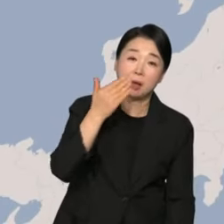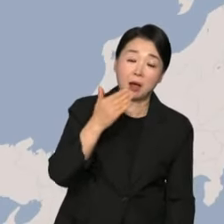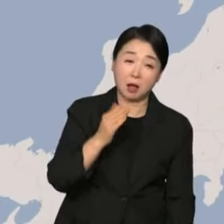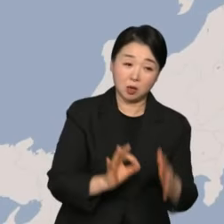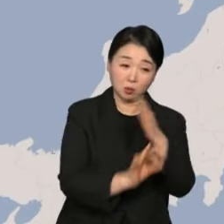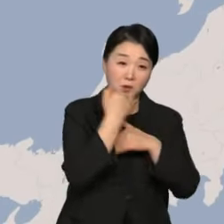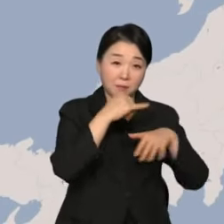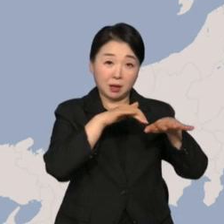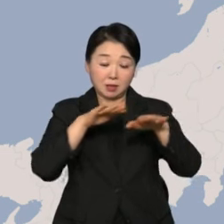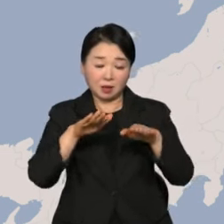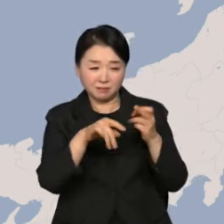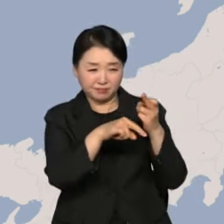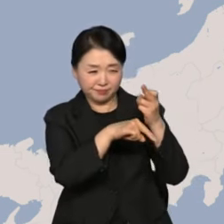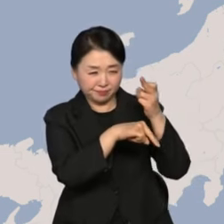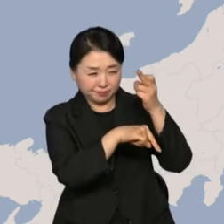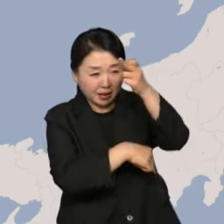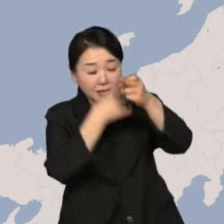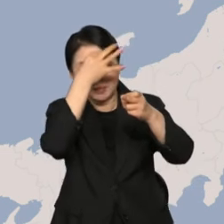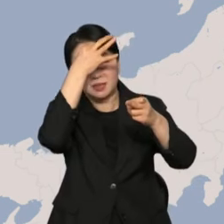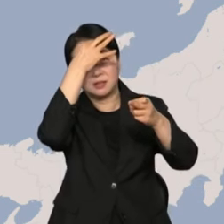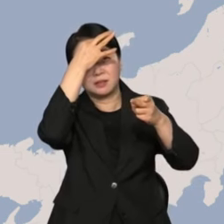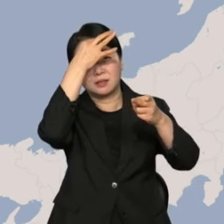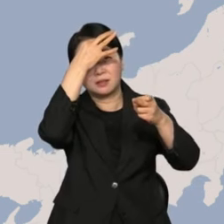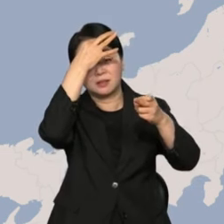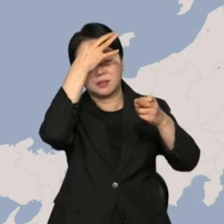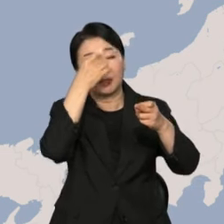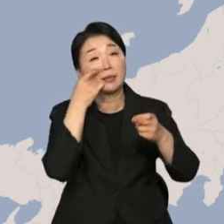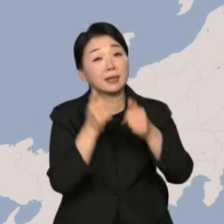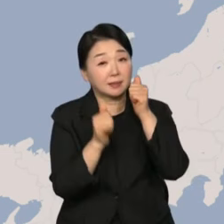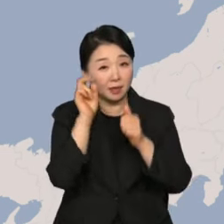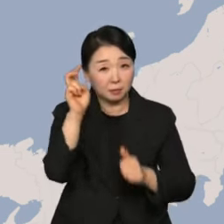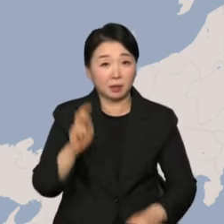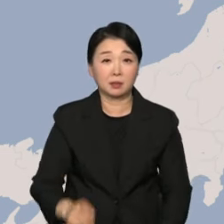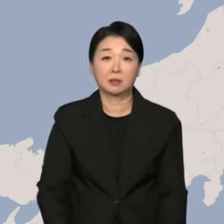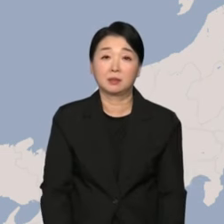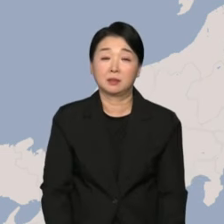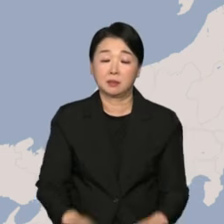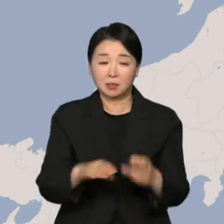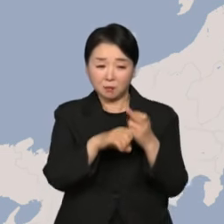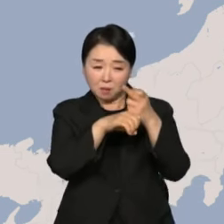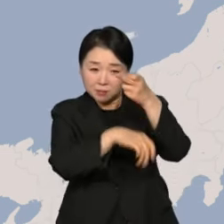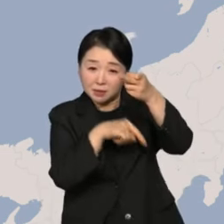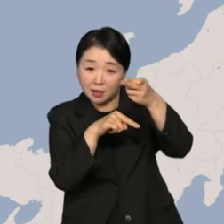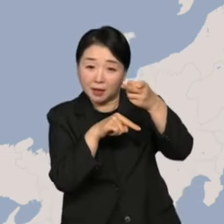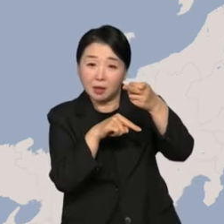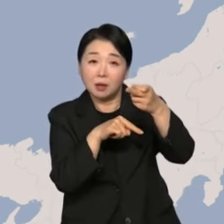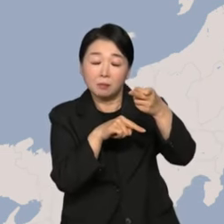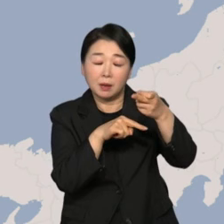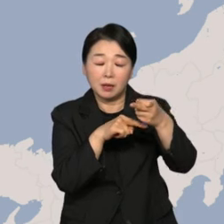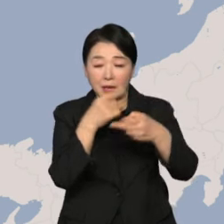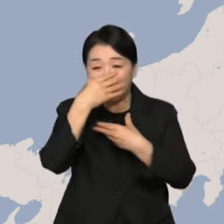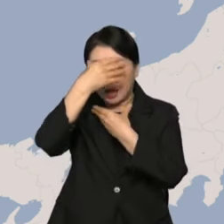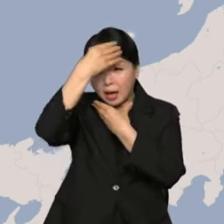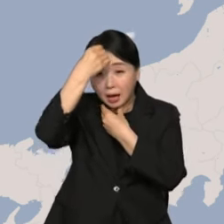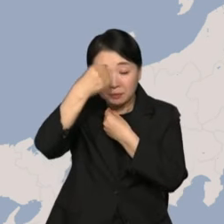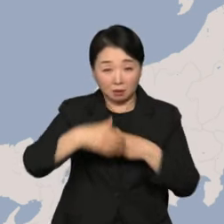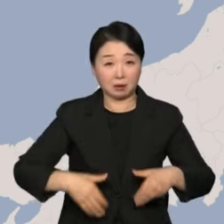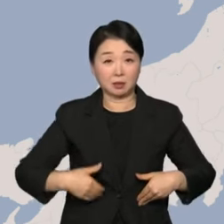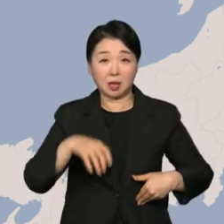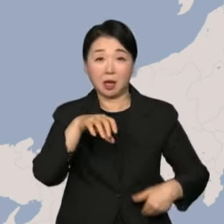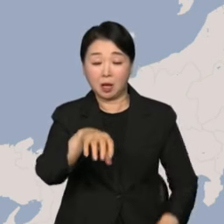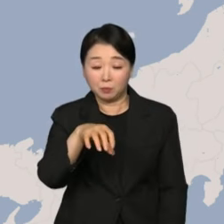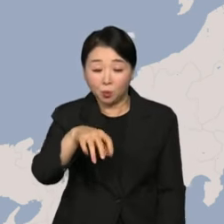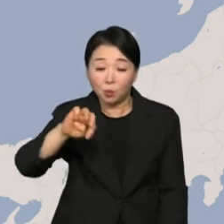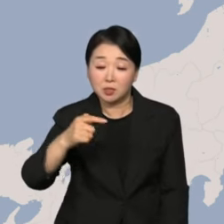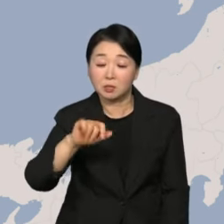이 미사일의 성능 시험을 단행했을 가능성이 있습니다. 다만 이번에 미사일을 발사한 함경남도 신포시 일대엔